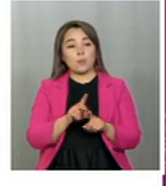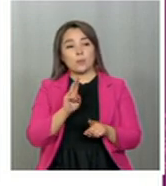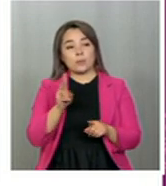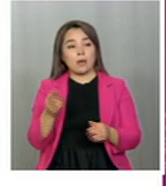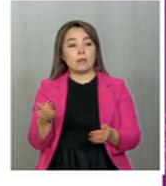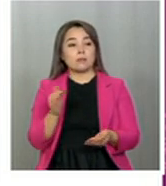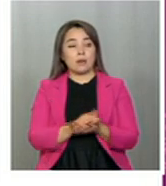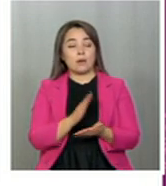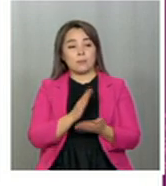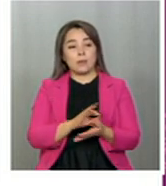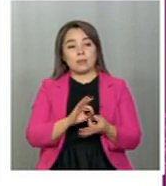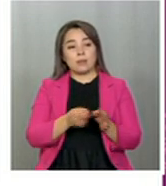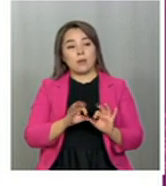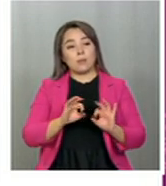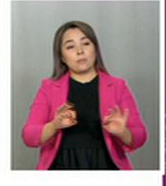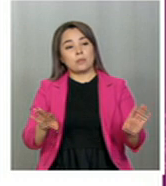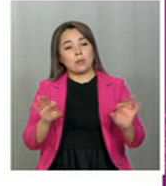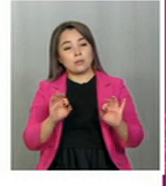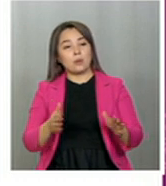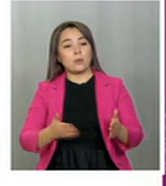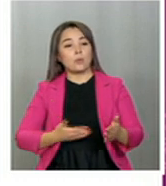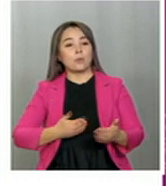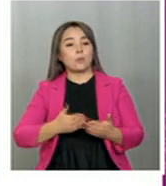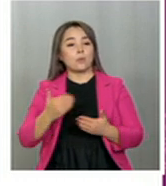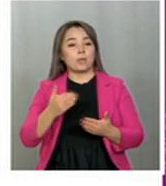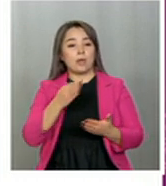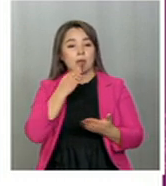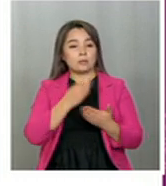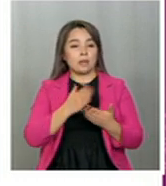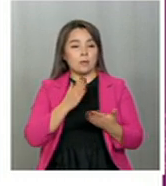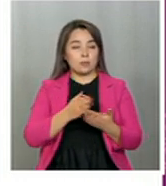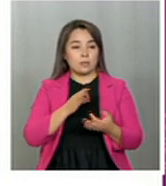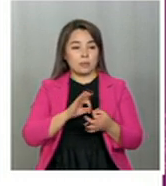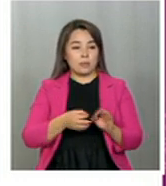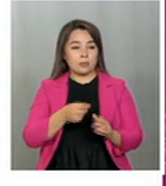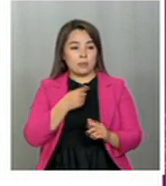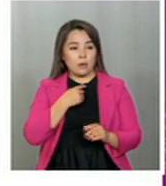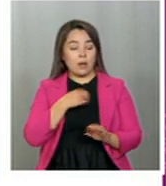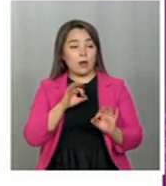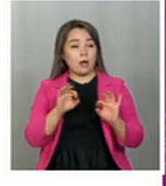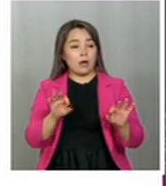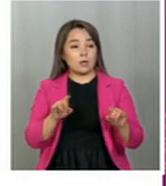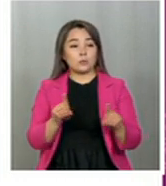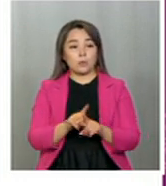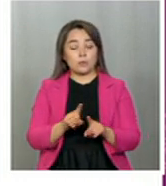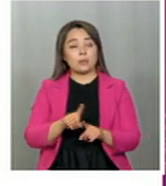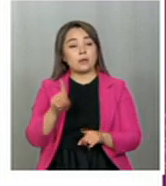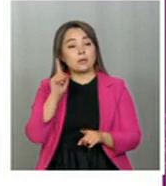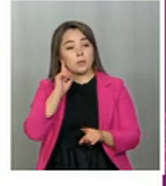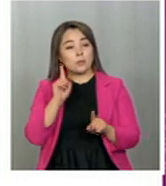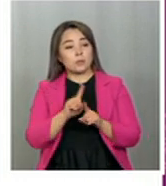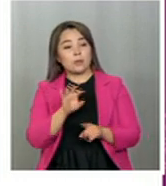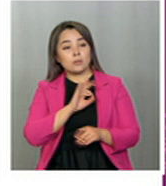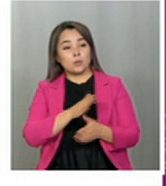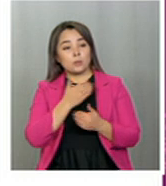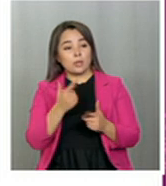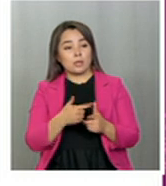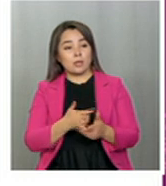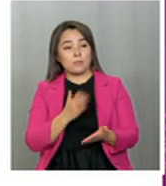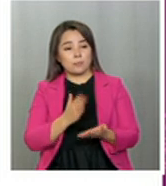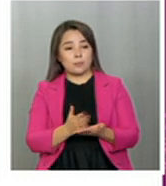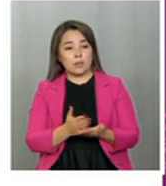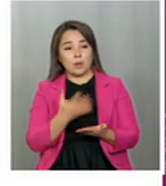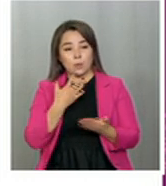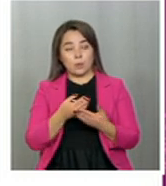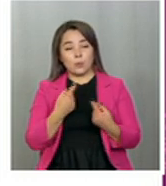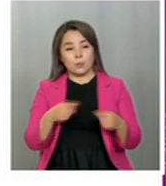қалса, мәнерлеп, көтеріңкі дауыспен айтады. Ал енді айтуға да, естуге де қолайсыз есімдер бар. Өзге